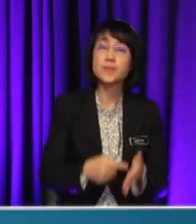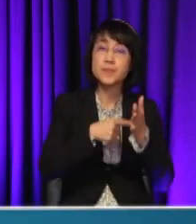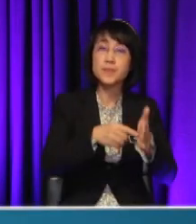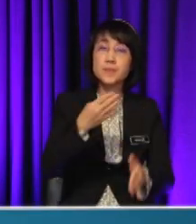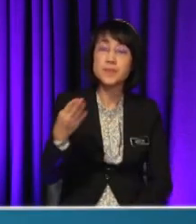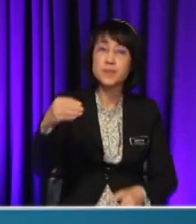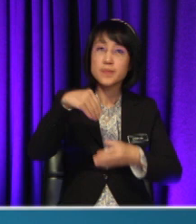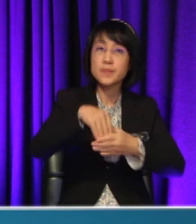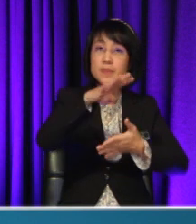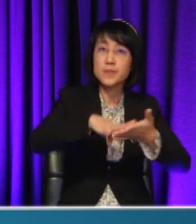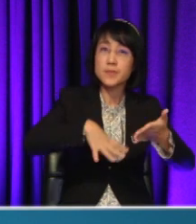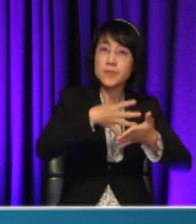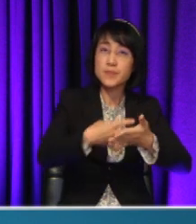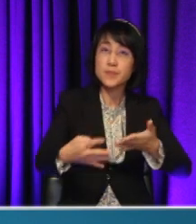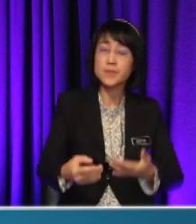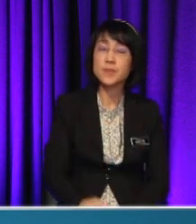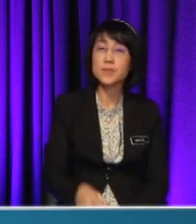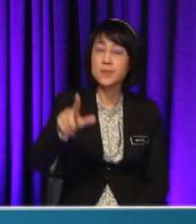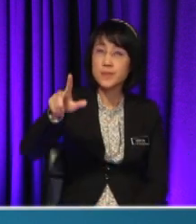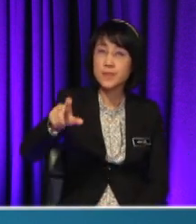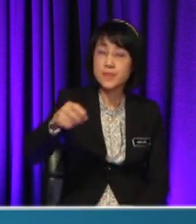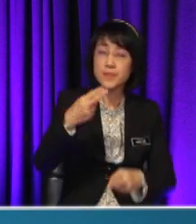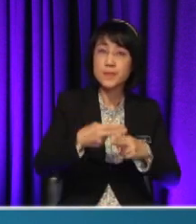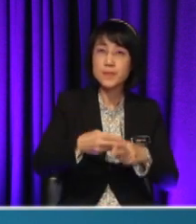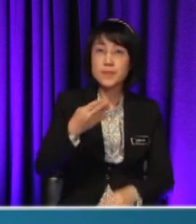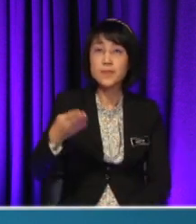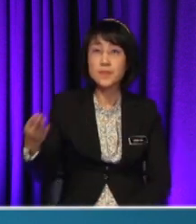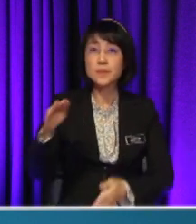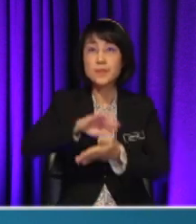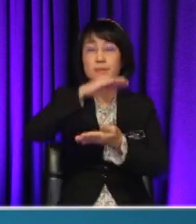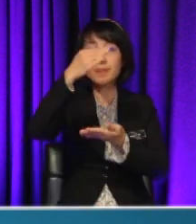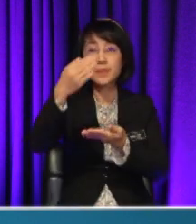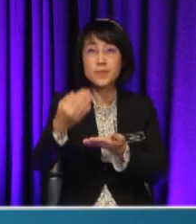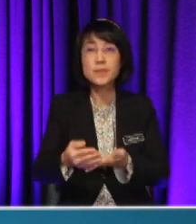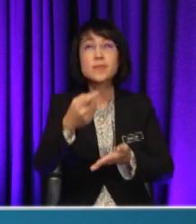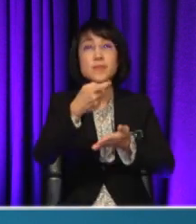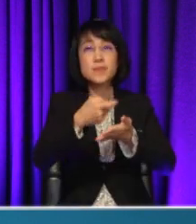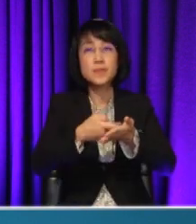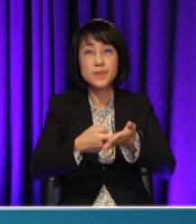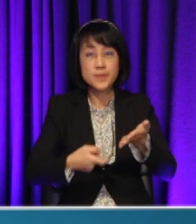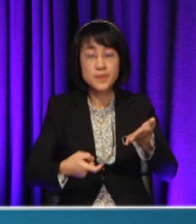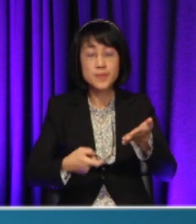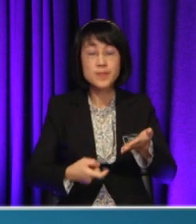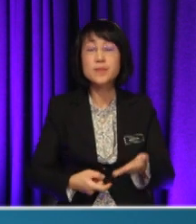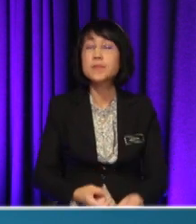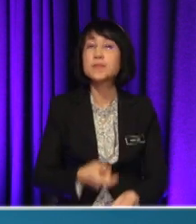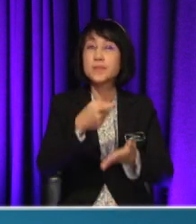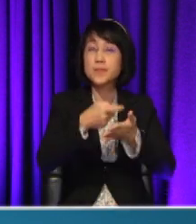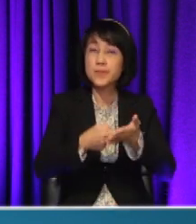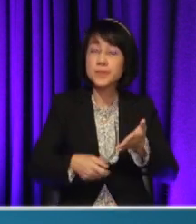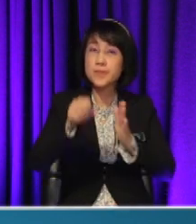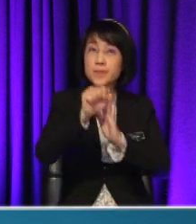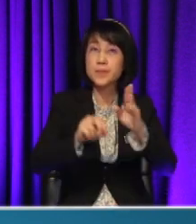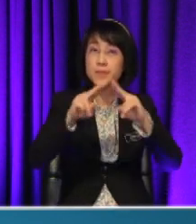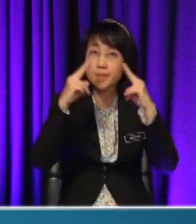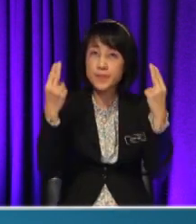diikuti dengan kita klik saja nama barang quality harga sejune dan di ruangan ini kita akan membuat